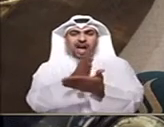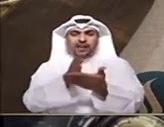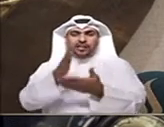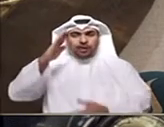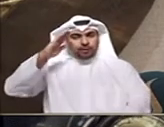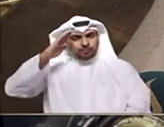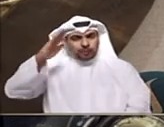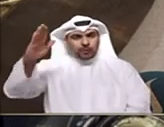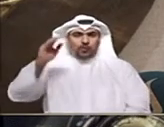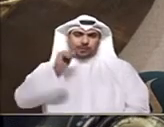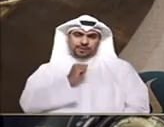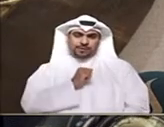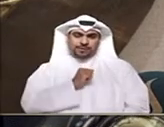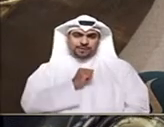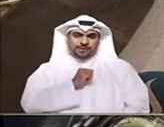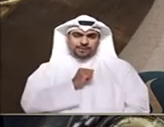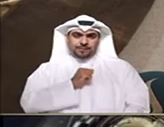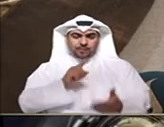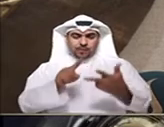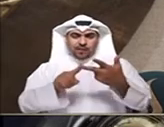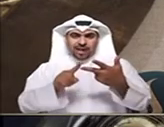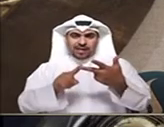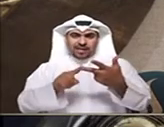و السفير الكويتي